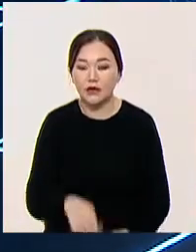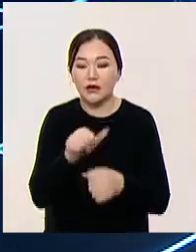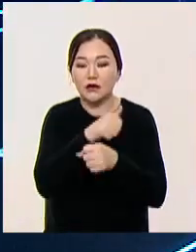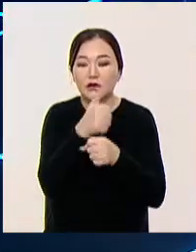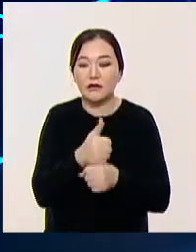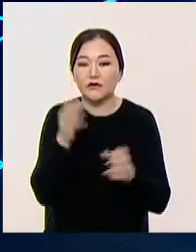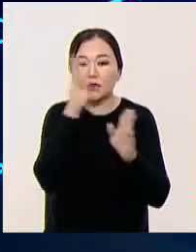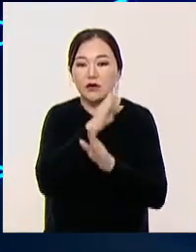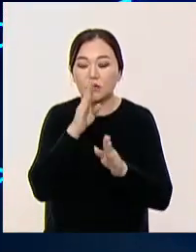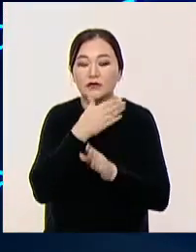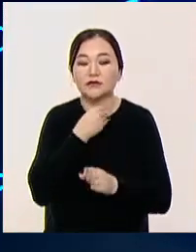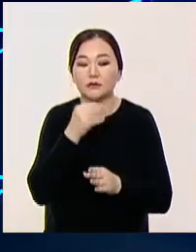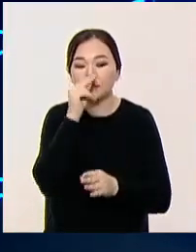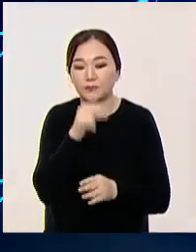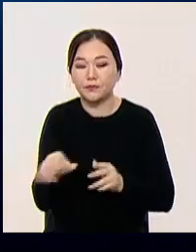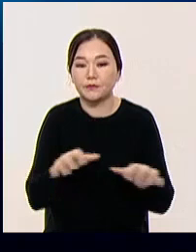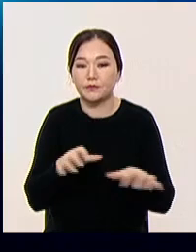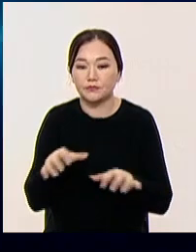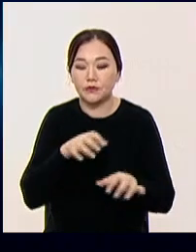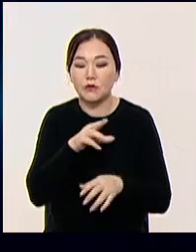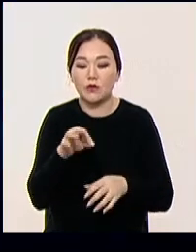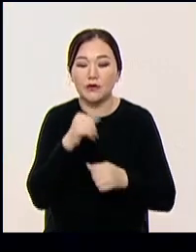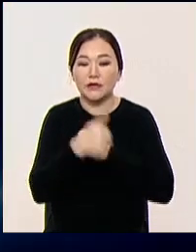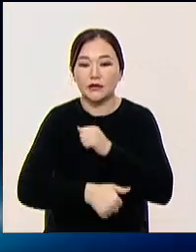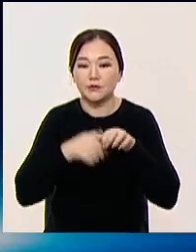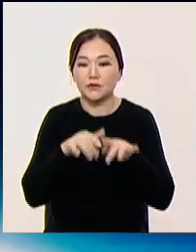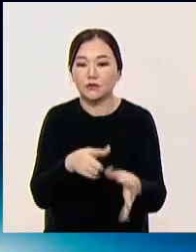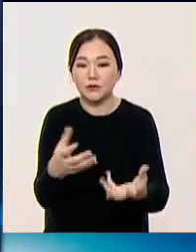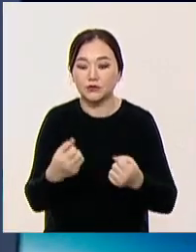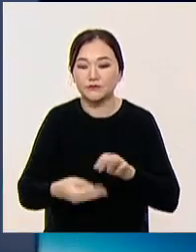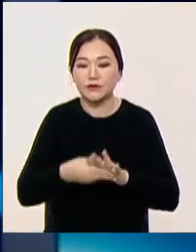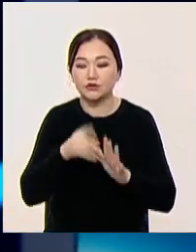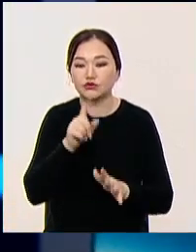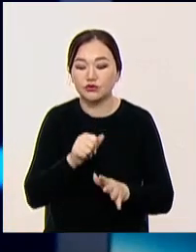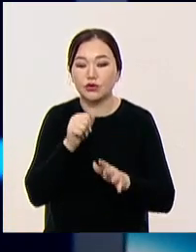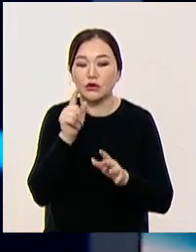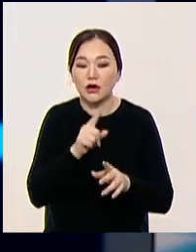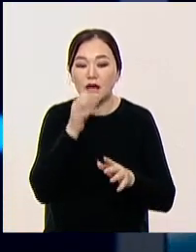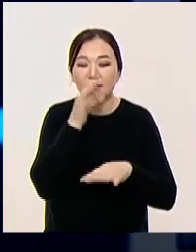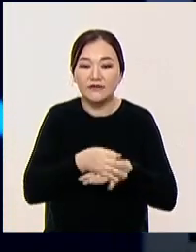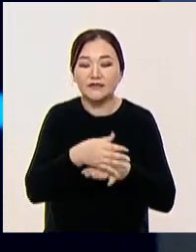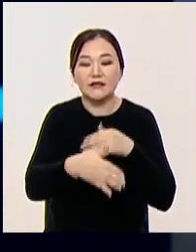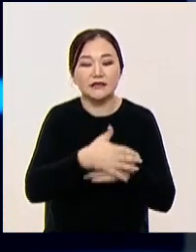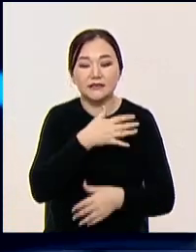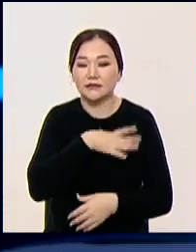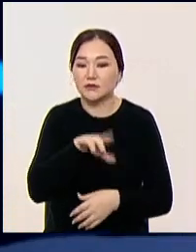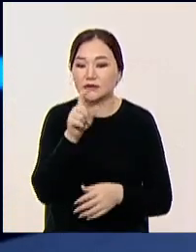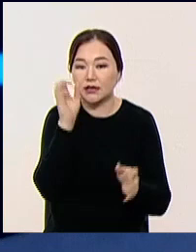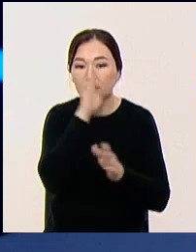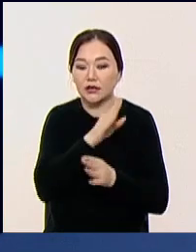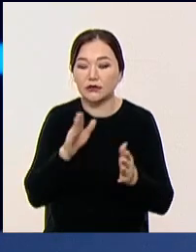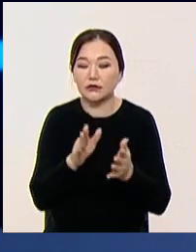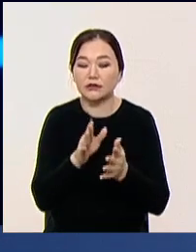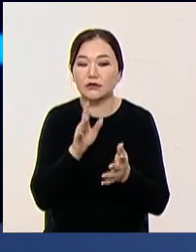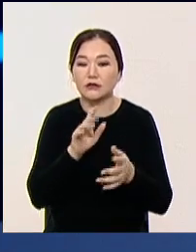Главный эколог семьи обвиняется в мошенничестве. По материалам дела он получил взятку за то, что не привлек ответственности за экологическое